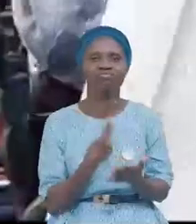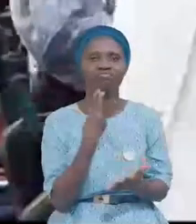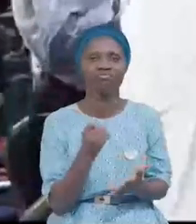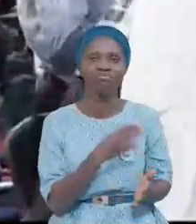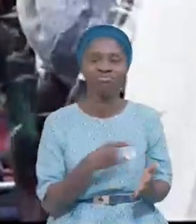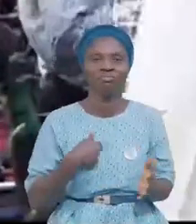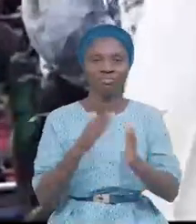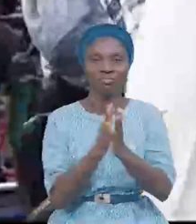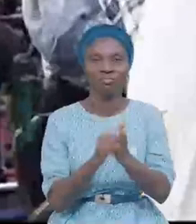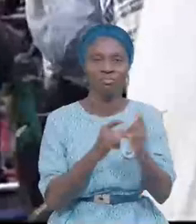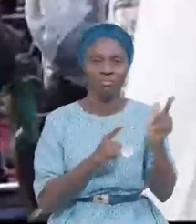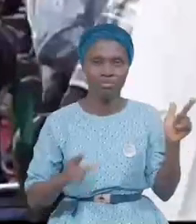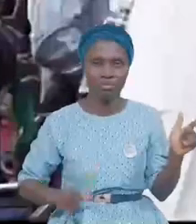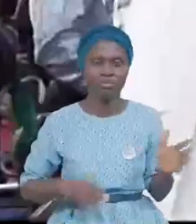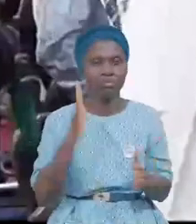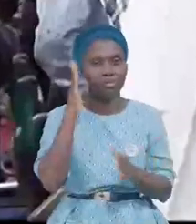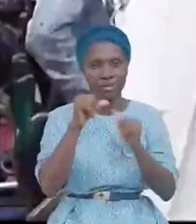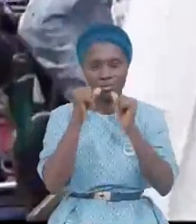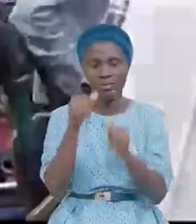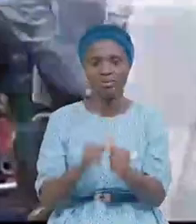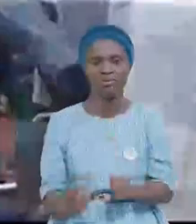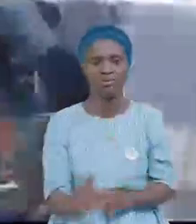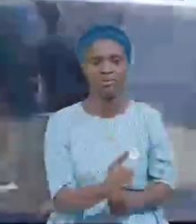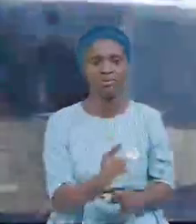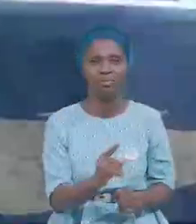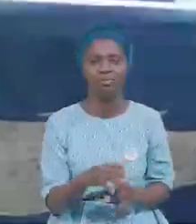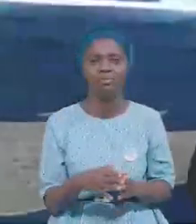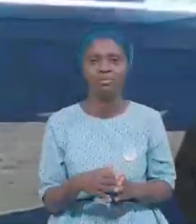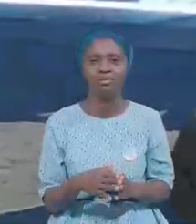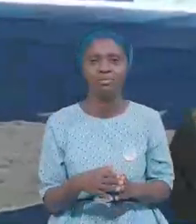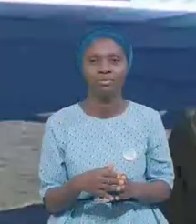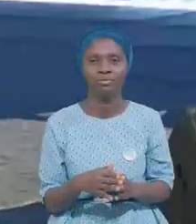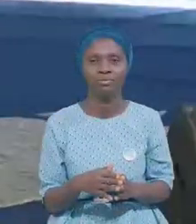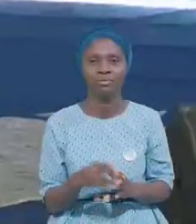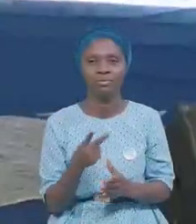Et nous prions que le Seigneur bénisse chacun.